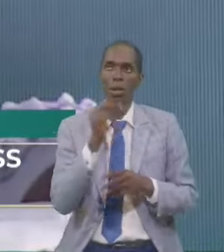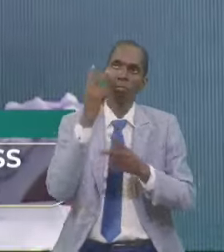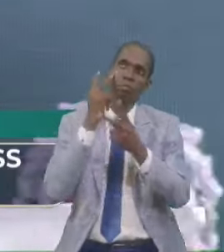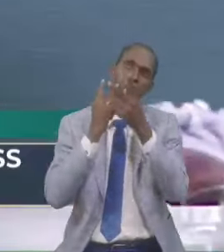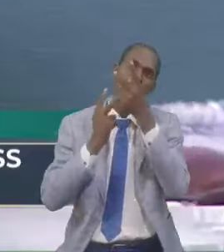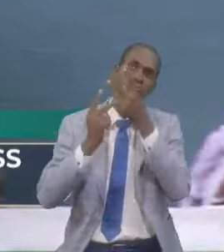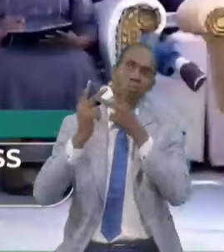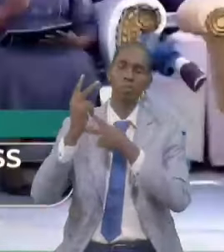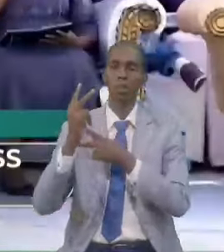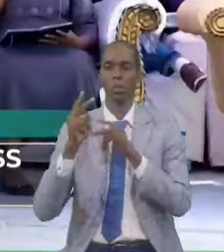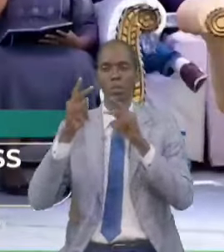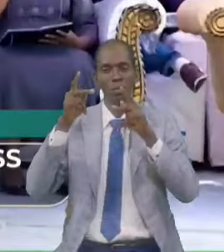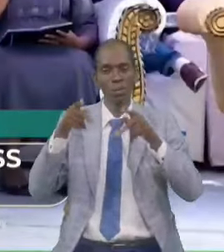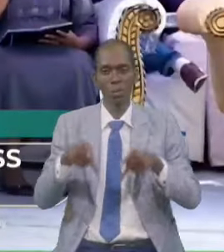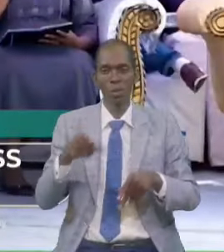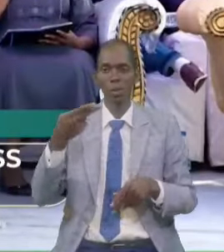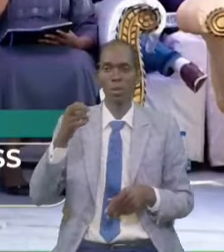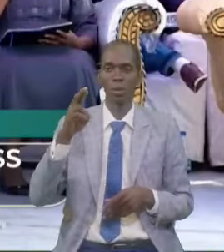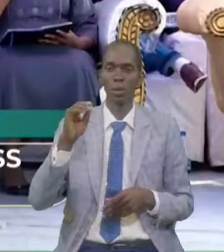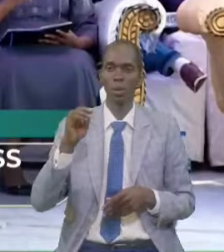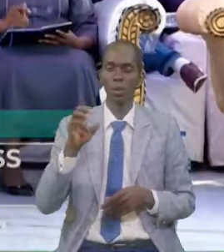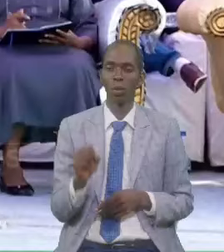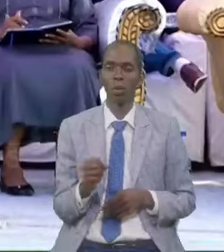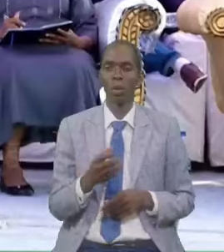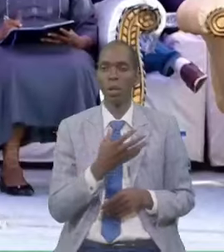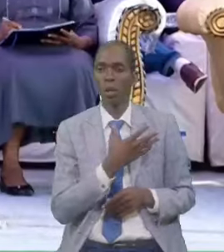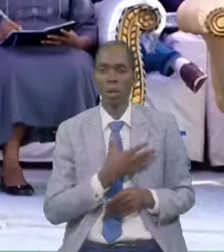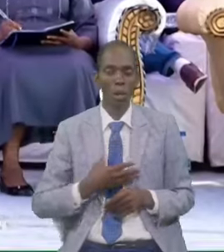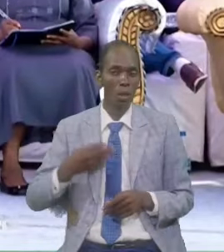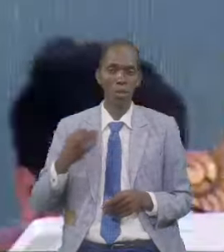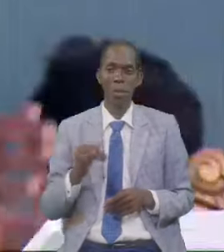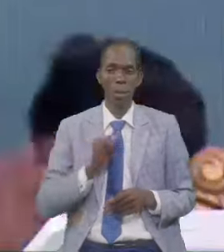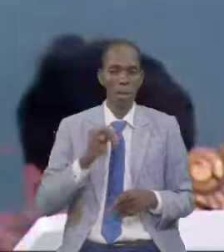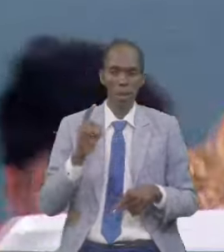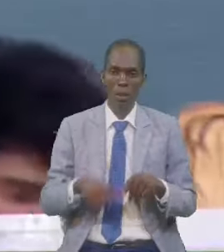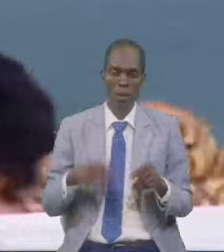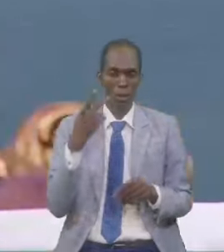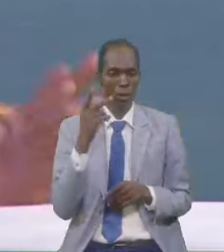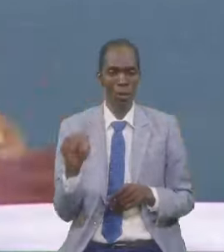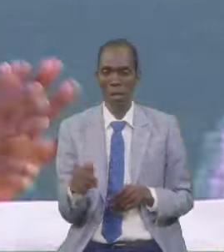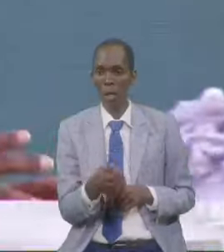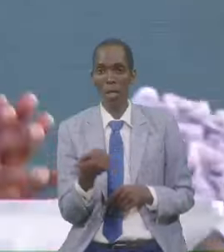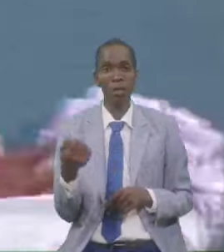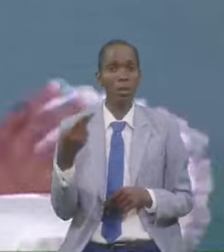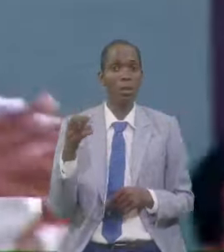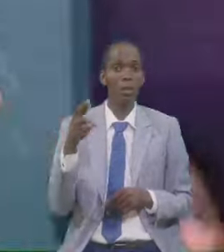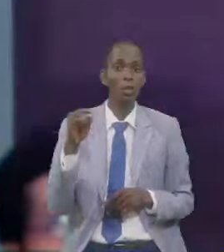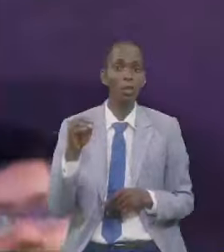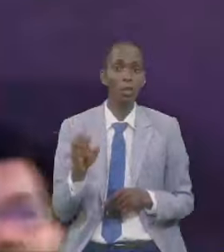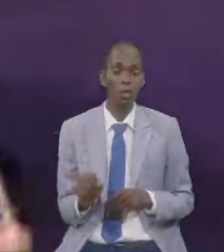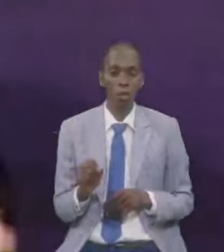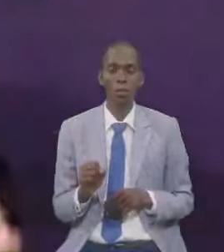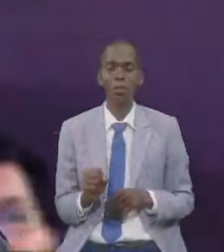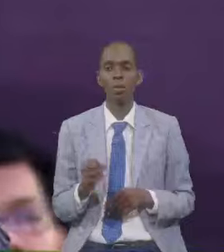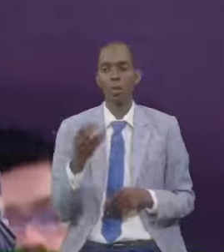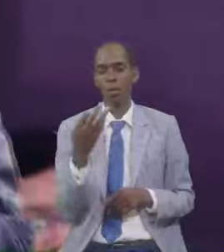గల హీరోస్గా చేస్తుంది. I can't see any hero without a vision. ఏమండి దర్శనం లేకుండా హీరో అనేవాడు లేడిక. The hero has a